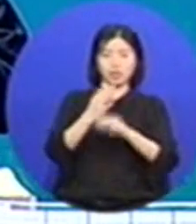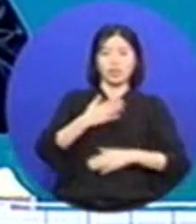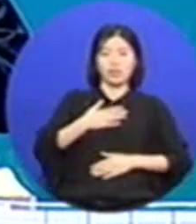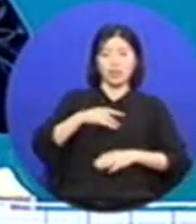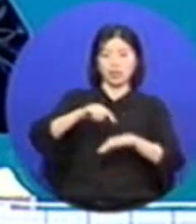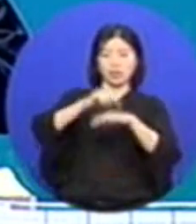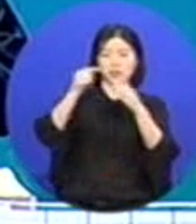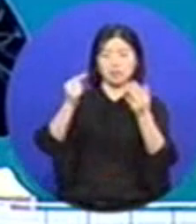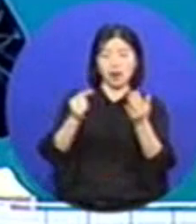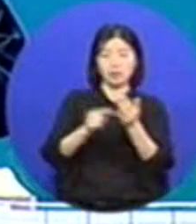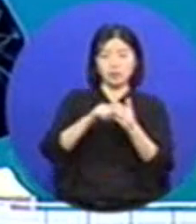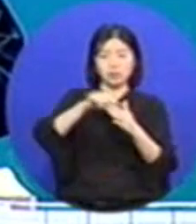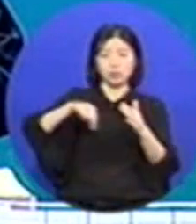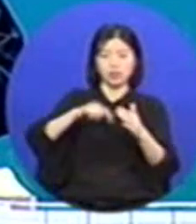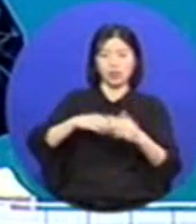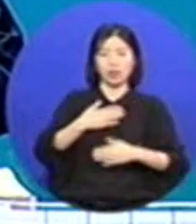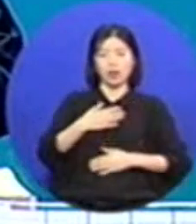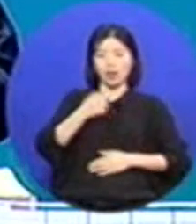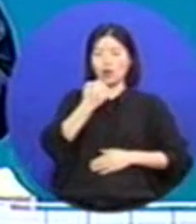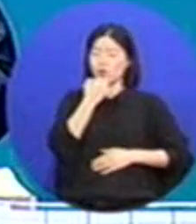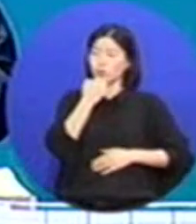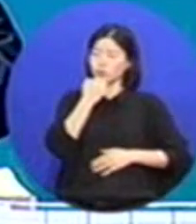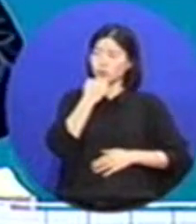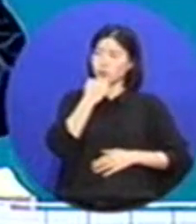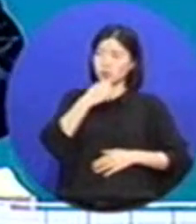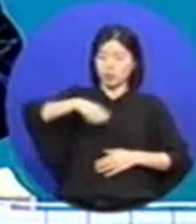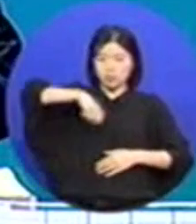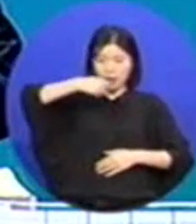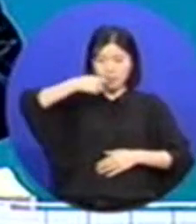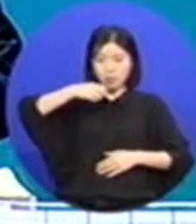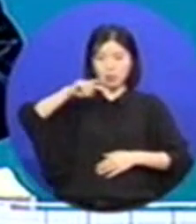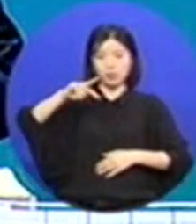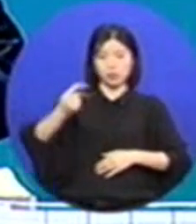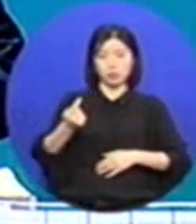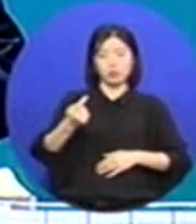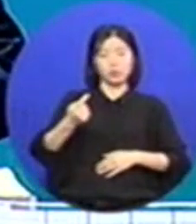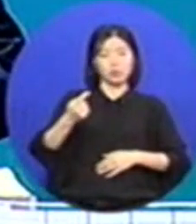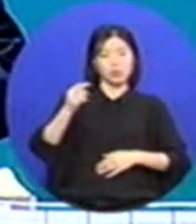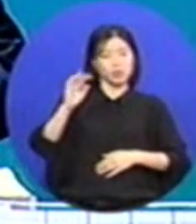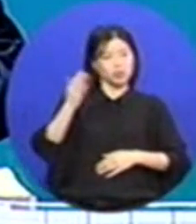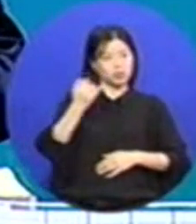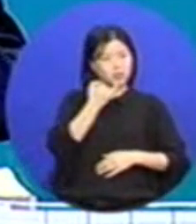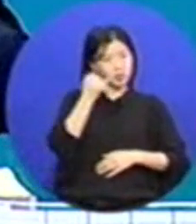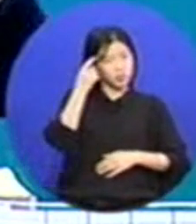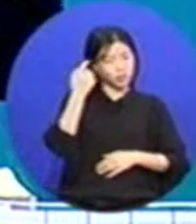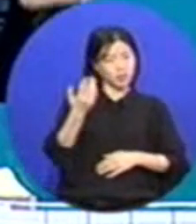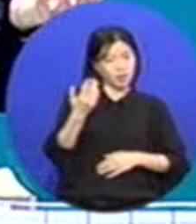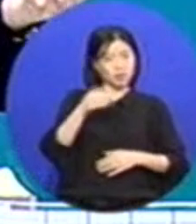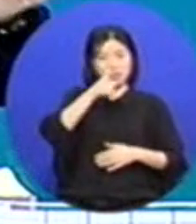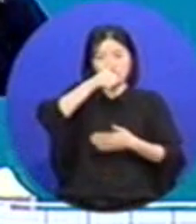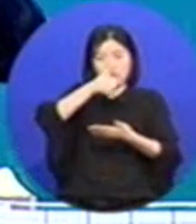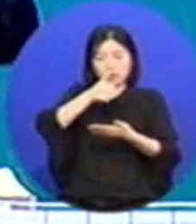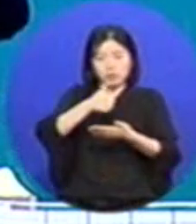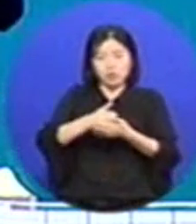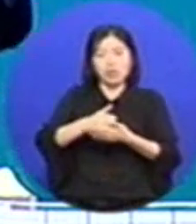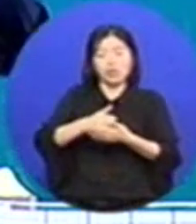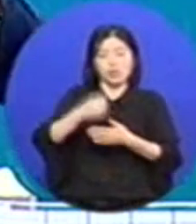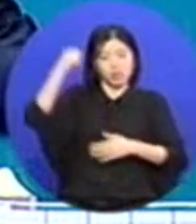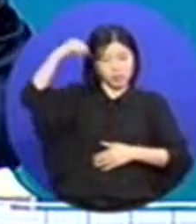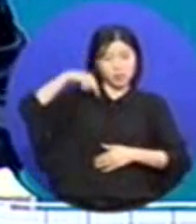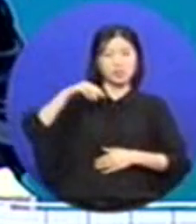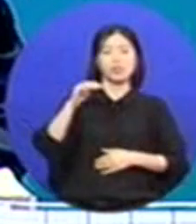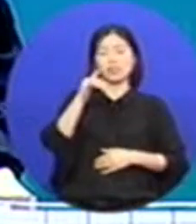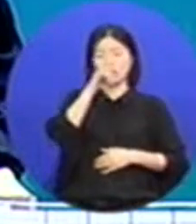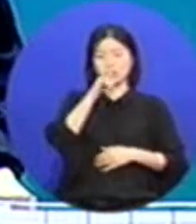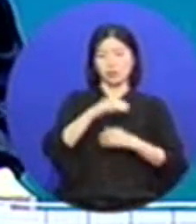무스 면서 밥 먹어도 되나 극이 죄수로 올때가 있다니까 지금 누구는 이렇고 어떤 사람은